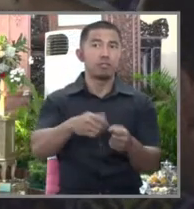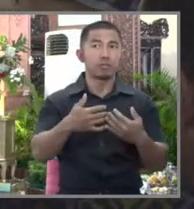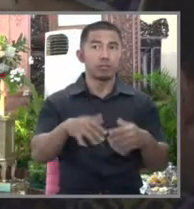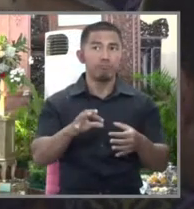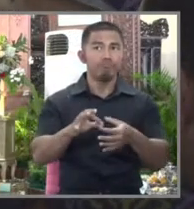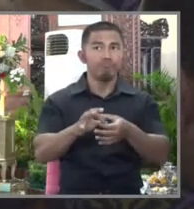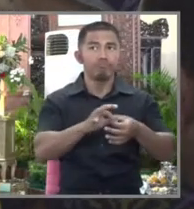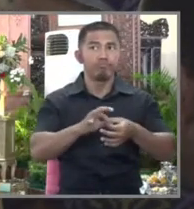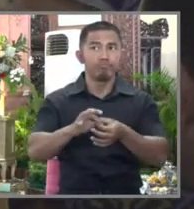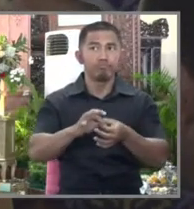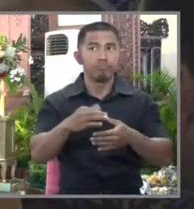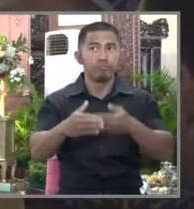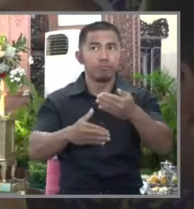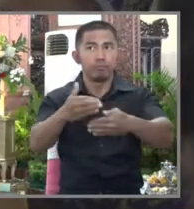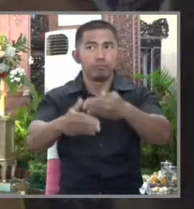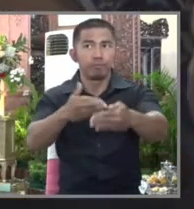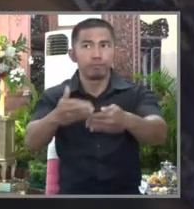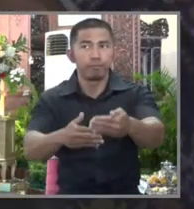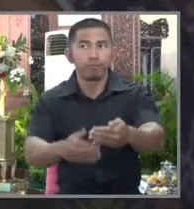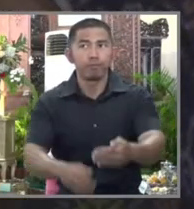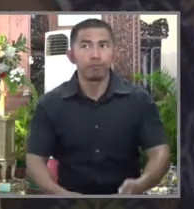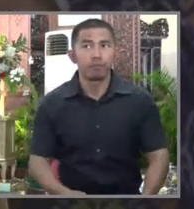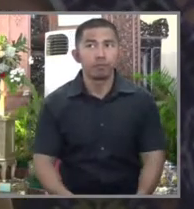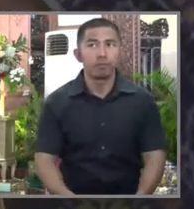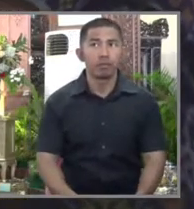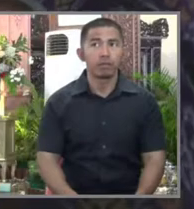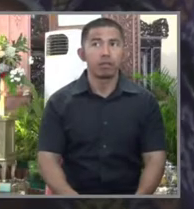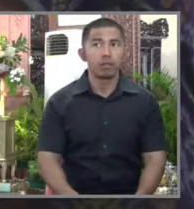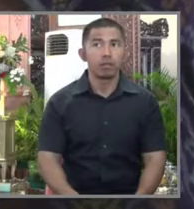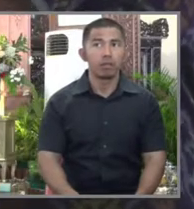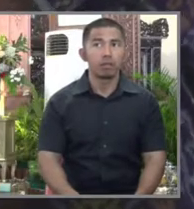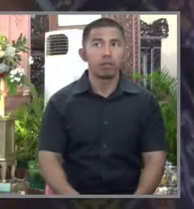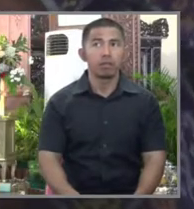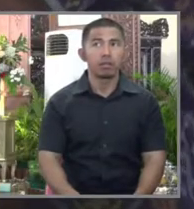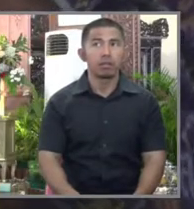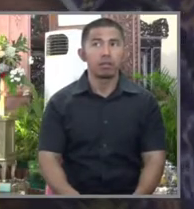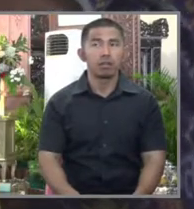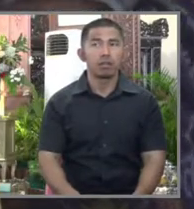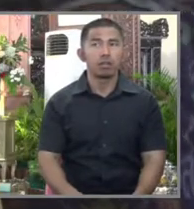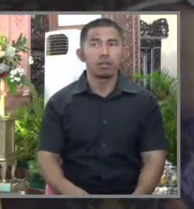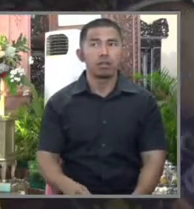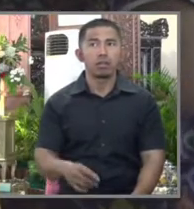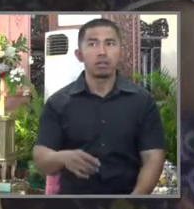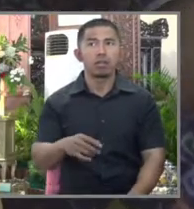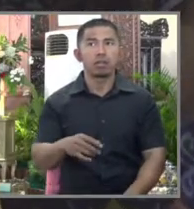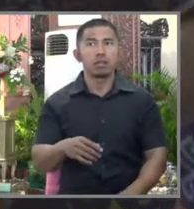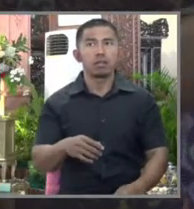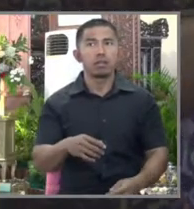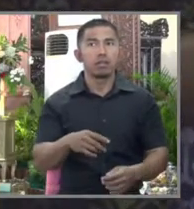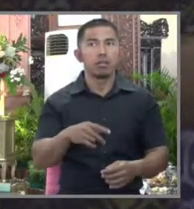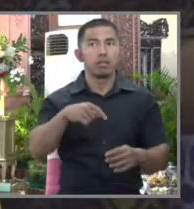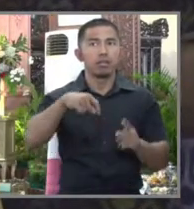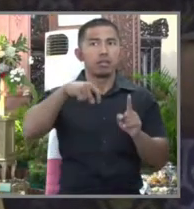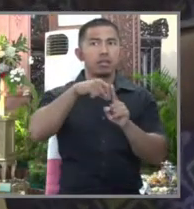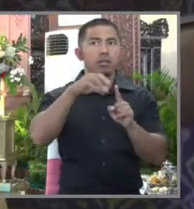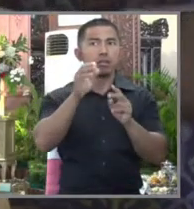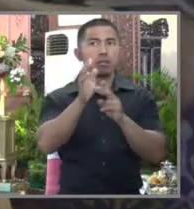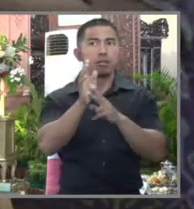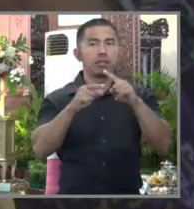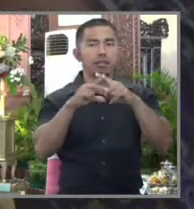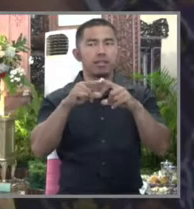di SPK kami. Jadi surat kontrak legalitas kami karena kemarin di SK terganjal dengan